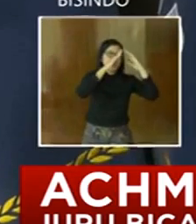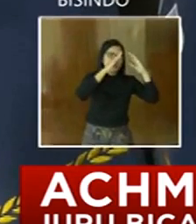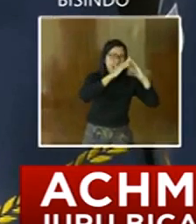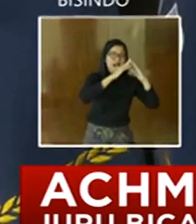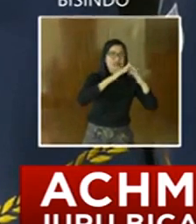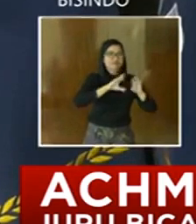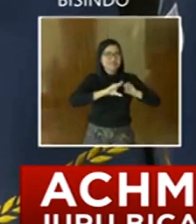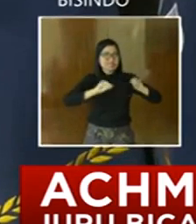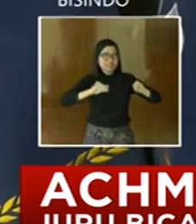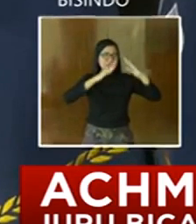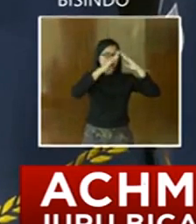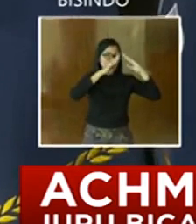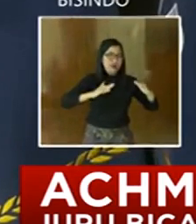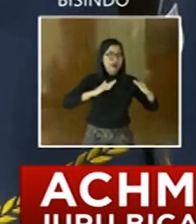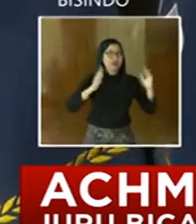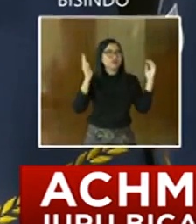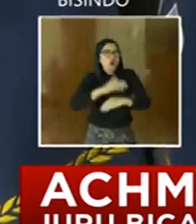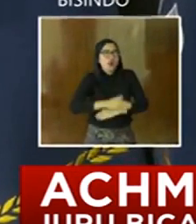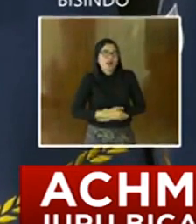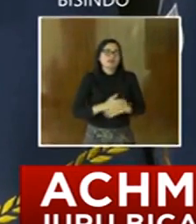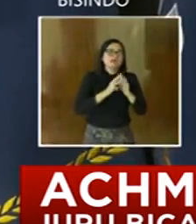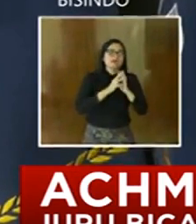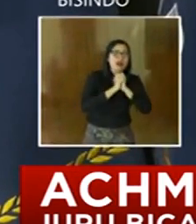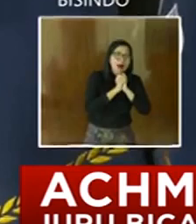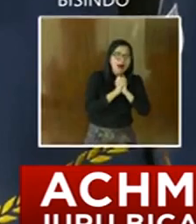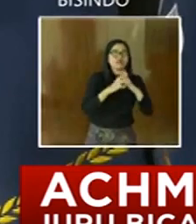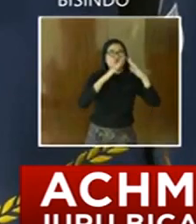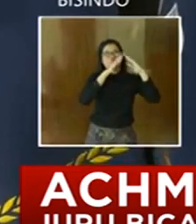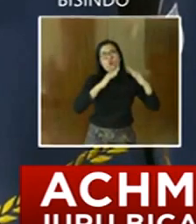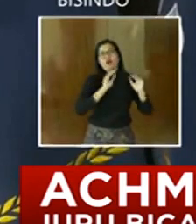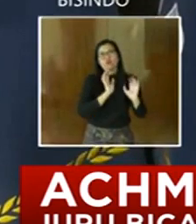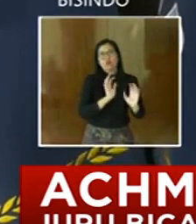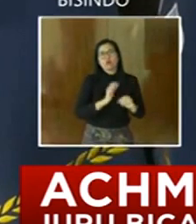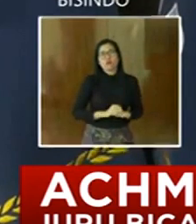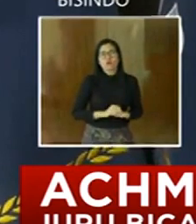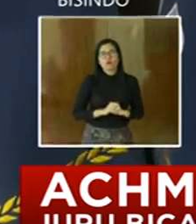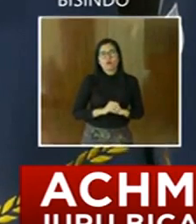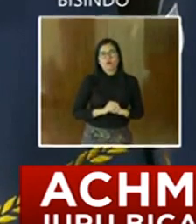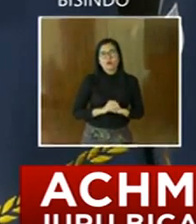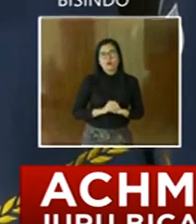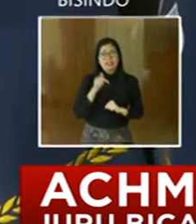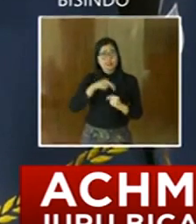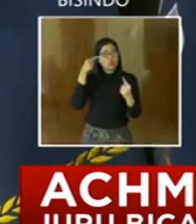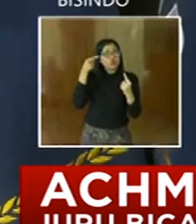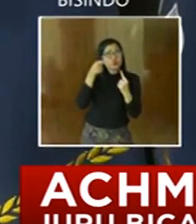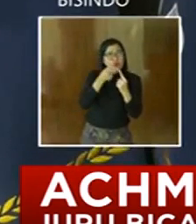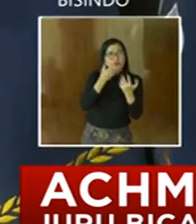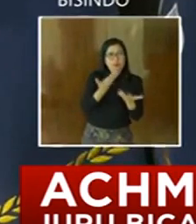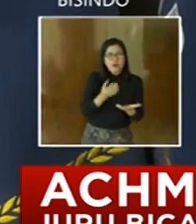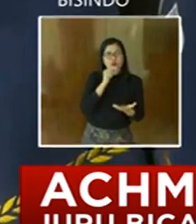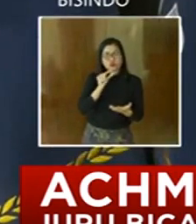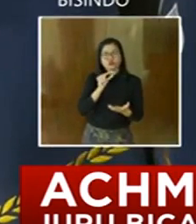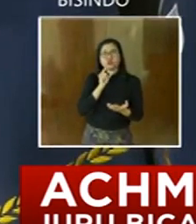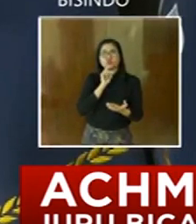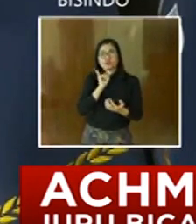dari rumah dan beribadah di rumah ini yang harus kita maknai mendalam bahwa ini Tujuannya adalah untuk mengurangi